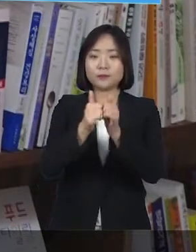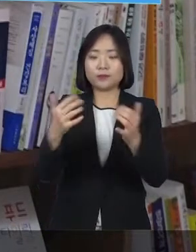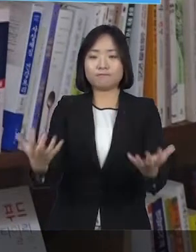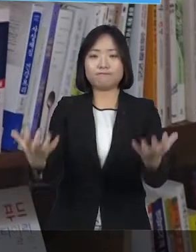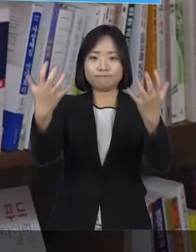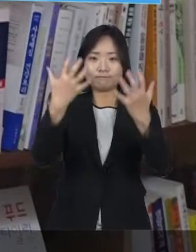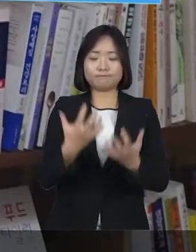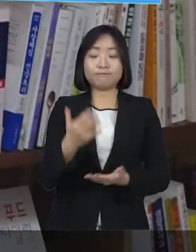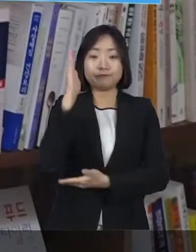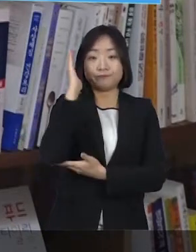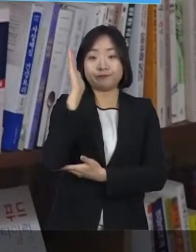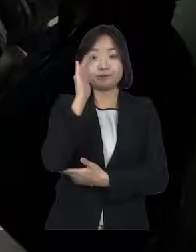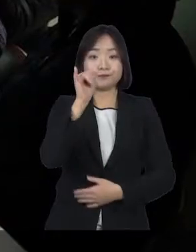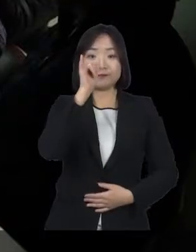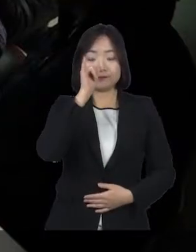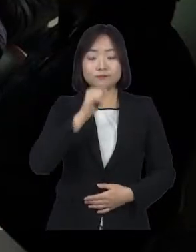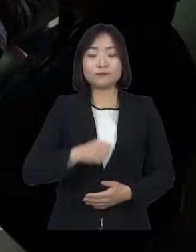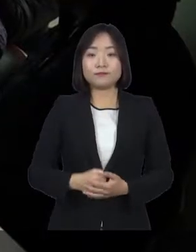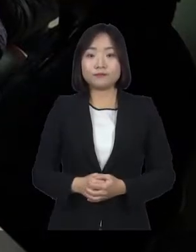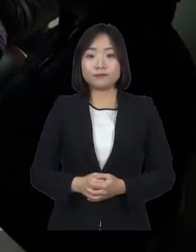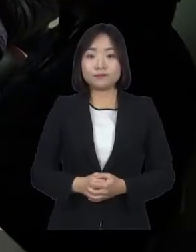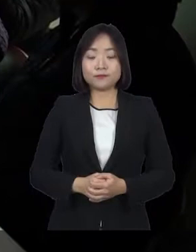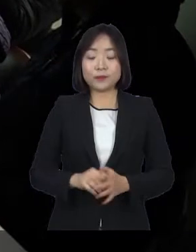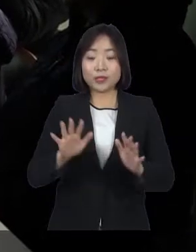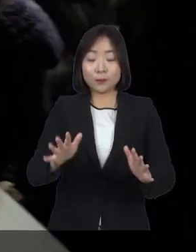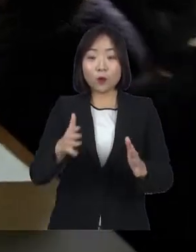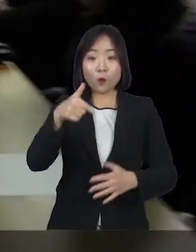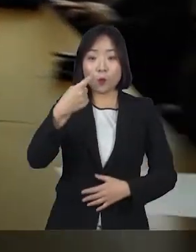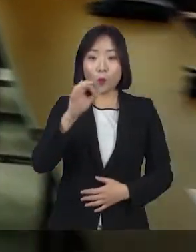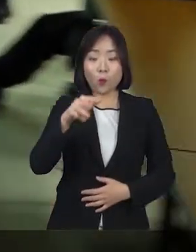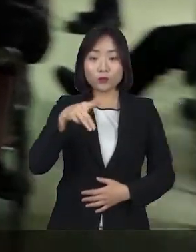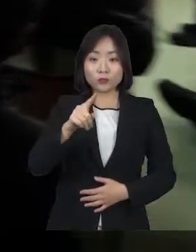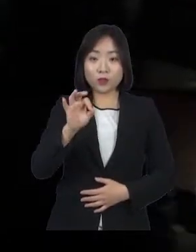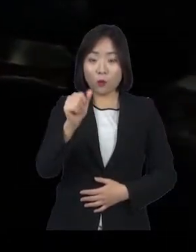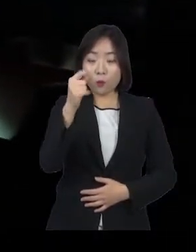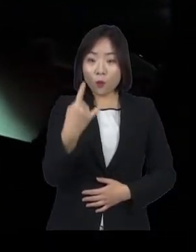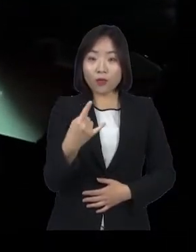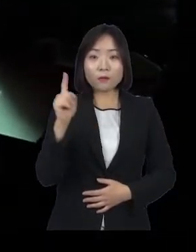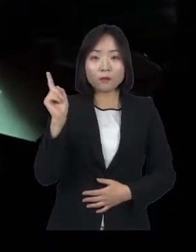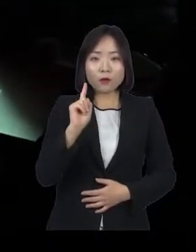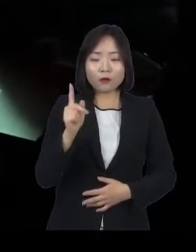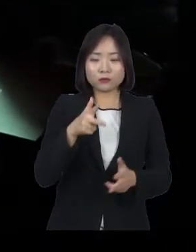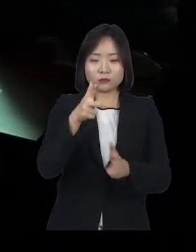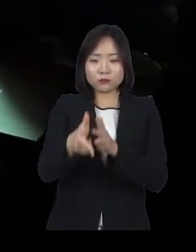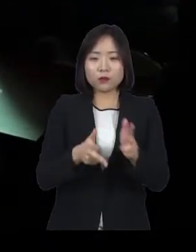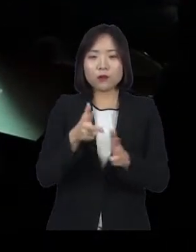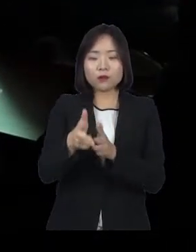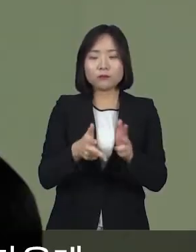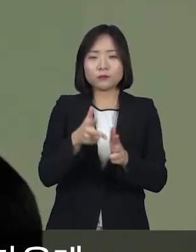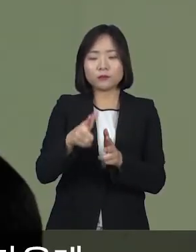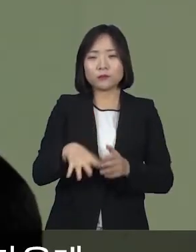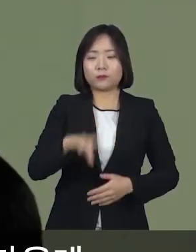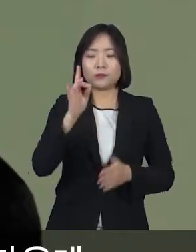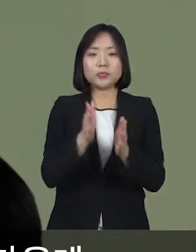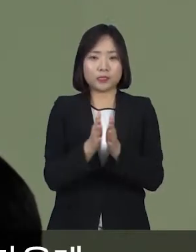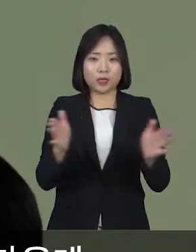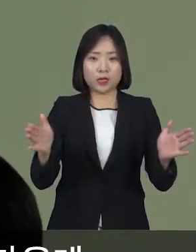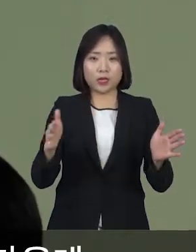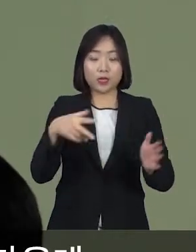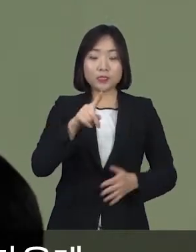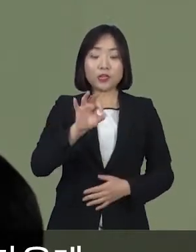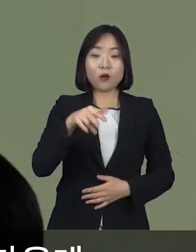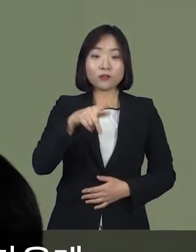공청회를 열었습니다. 이번 공청회는 도시재생 뉴딜 사업의 본격적인 첫 단추로